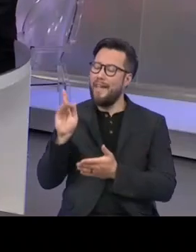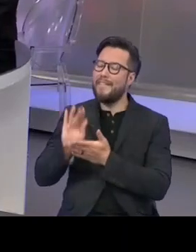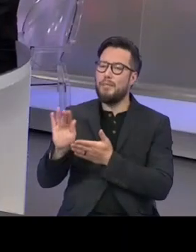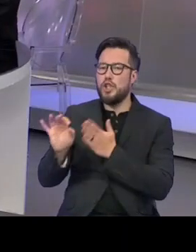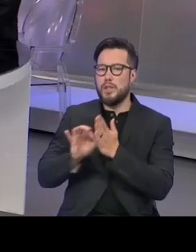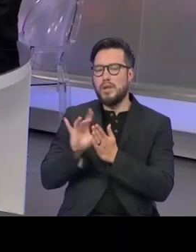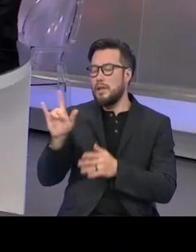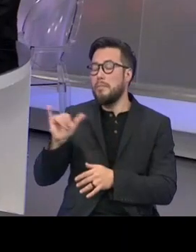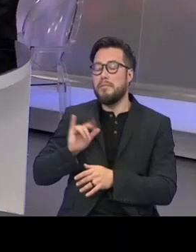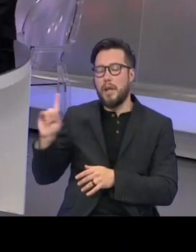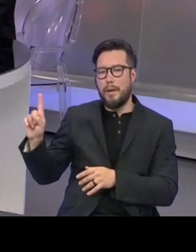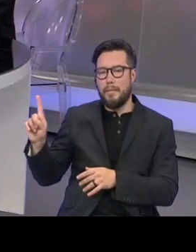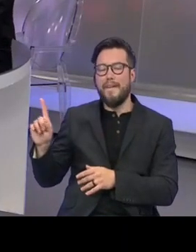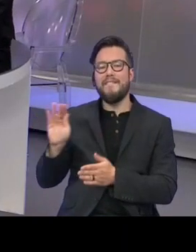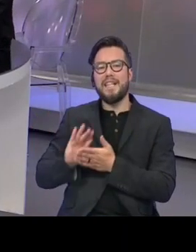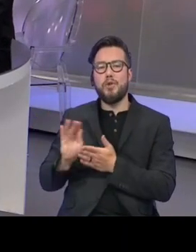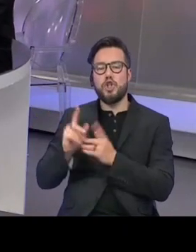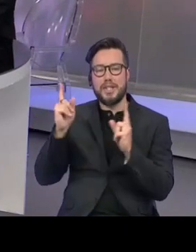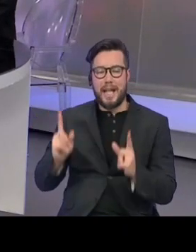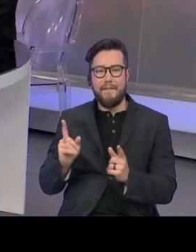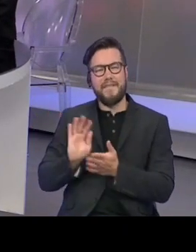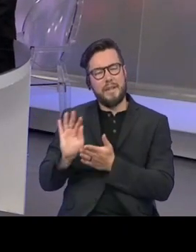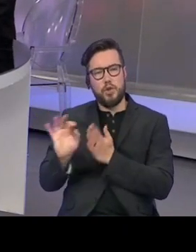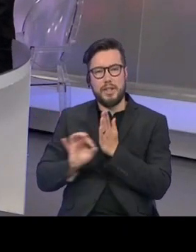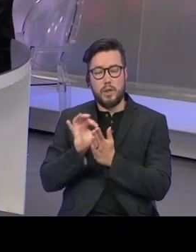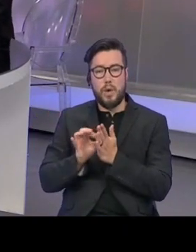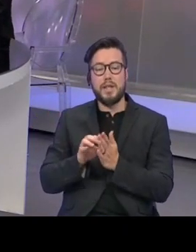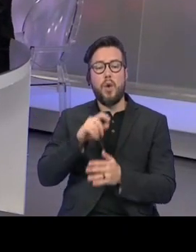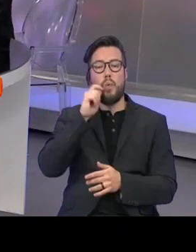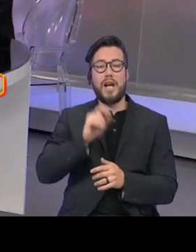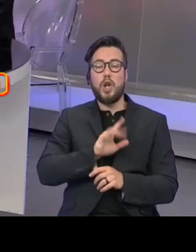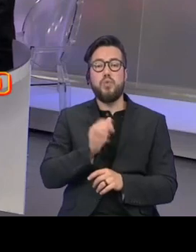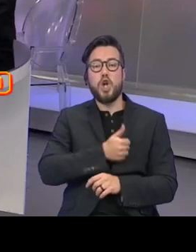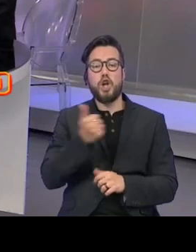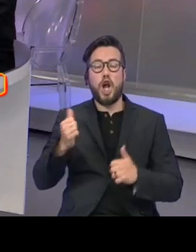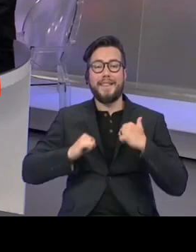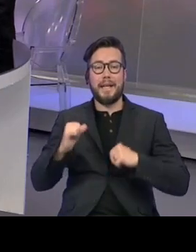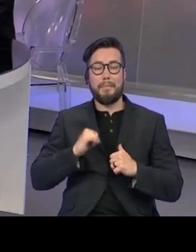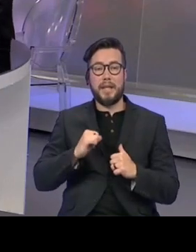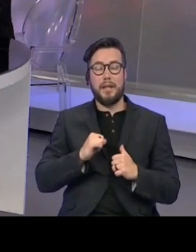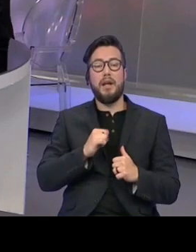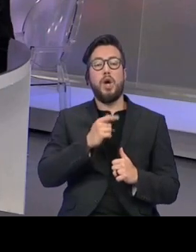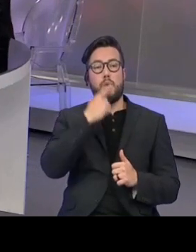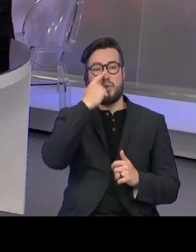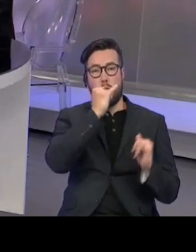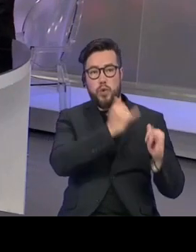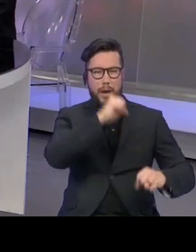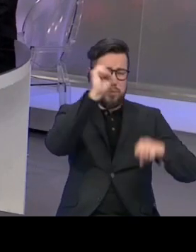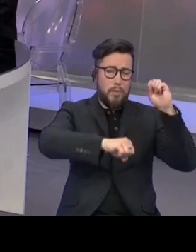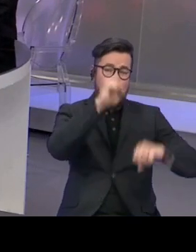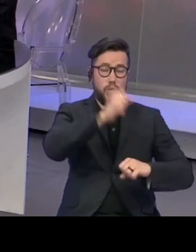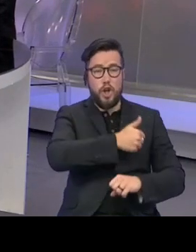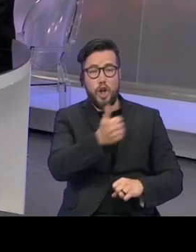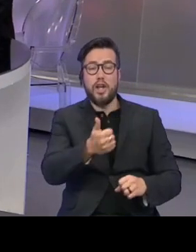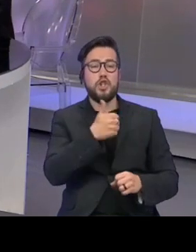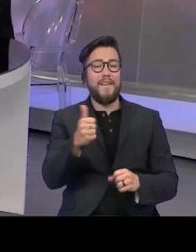sa pýtam, zaujíma ma to, čo si myslíte, výnimočný stav, výnimočná situácia, Ukrajina už rok trpí Rusko, ktoré ju bombarduje vyše roka, zomierajú